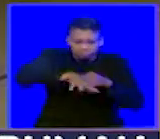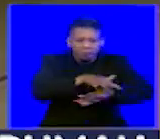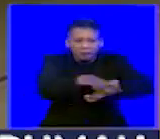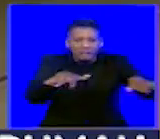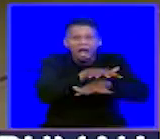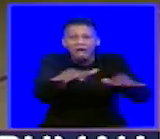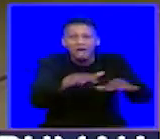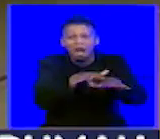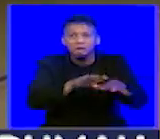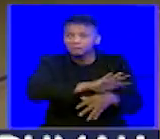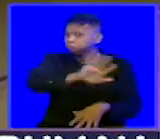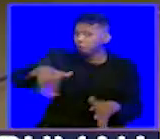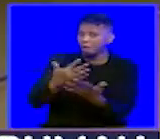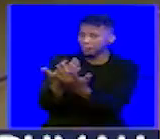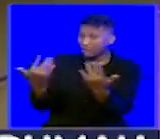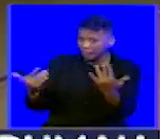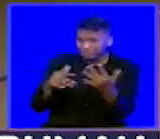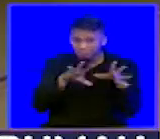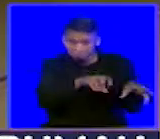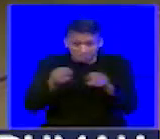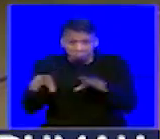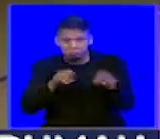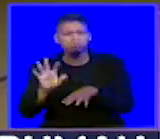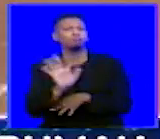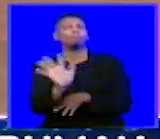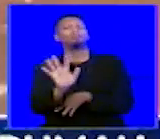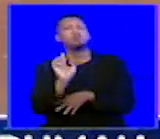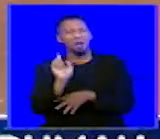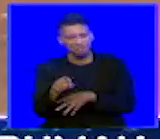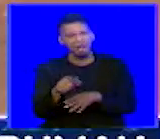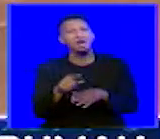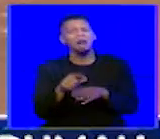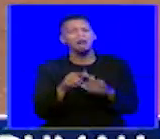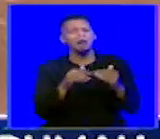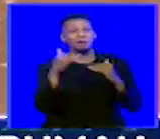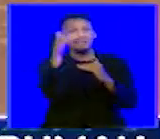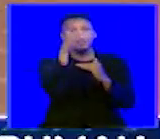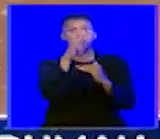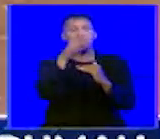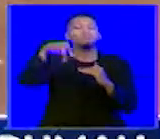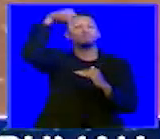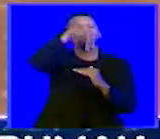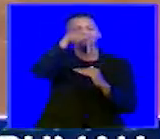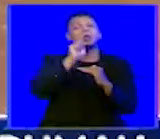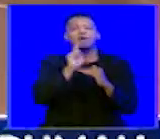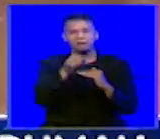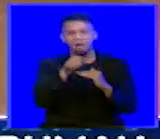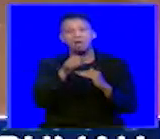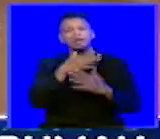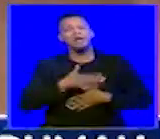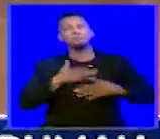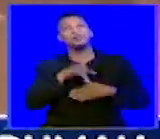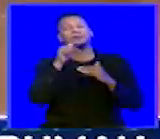sebagian besar juga ada yang memilih bertahan di lantai dua rumah mereka dikarenakan mereka merasa lebih nyaman dan juga lebih aman dikarenakan